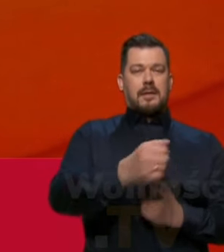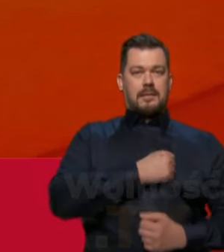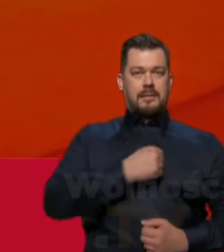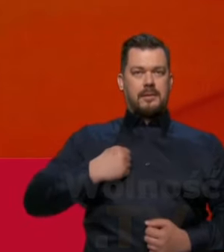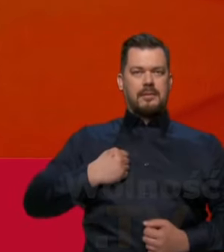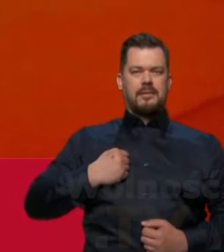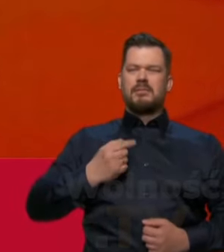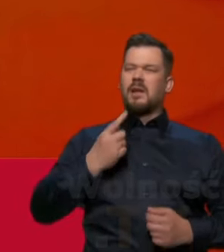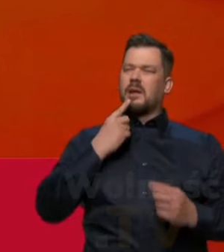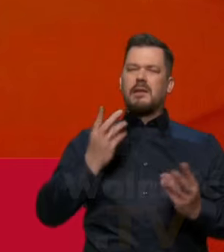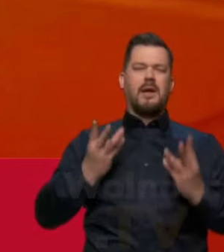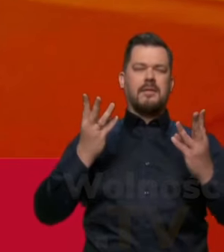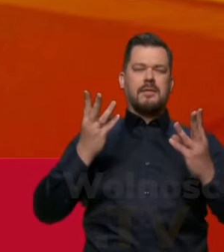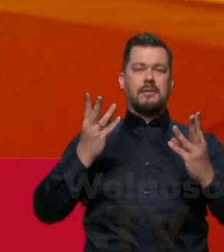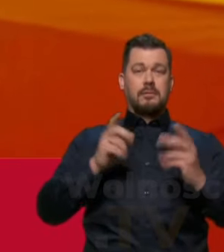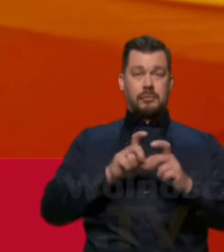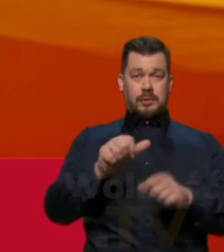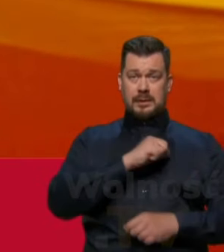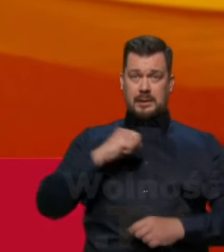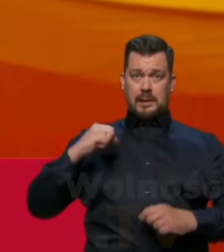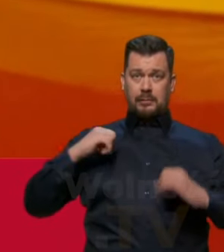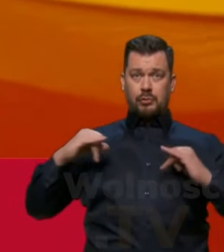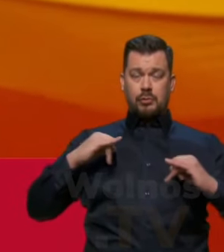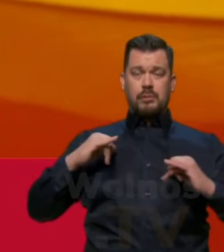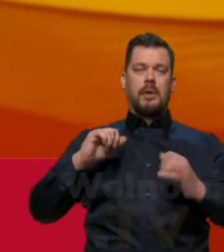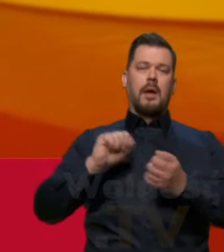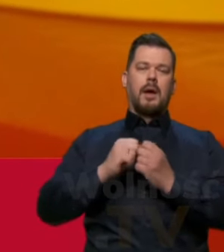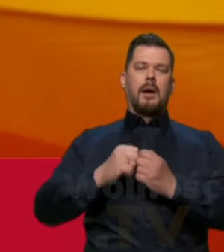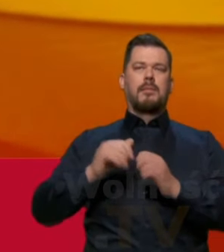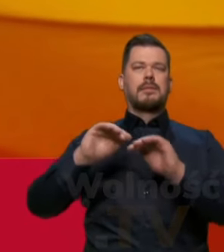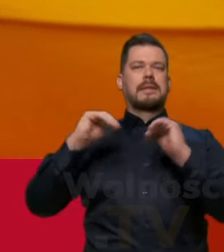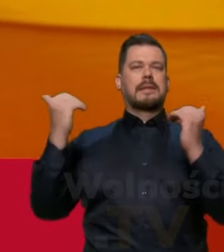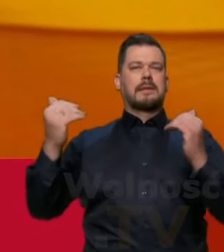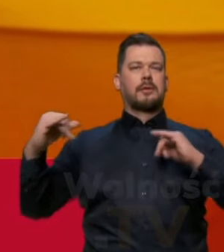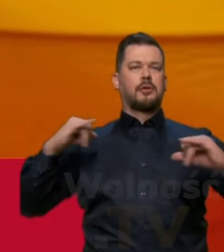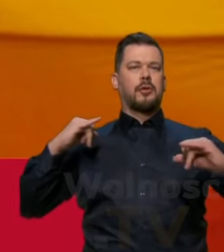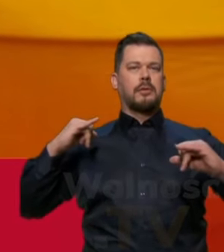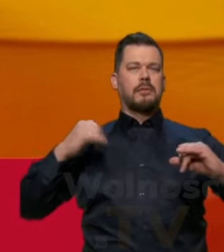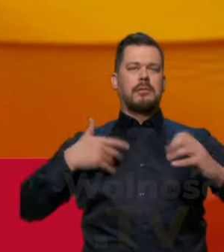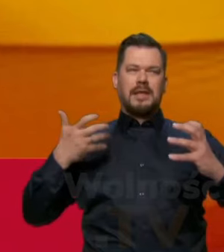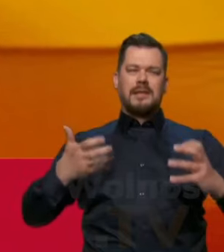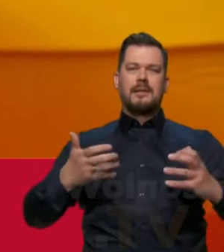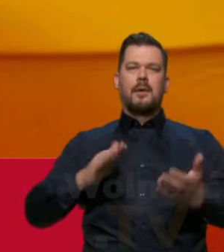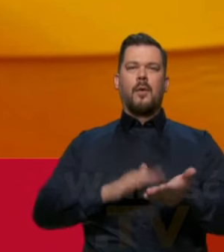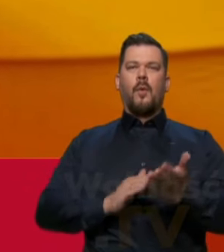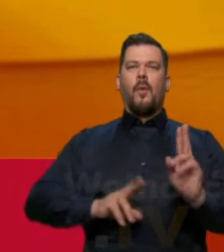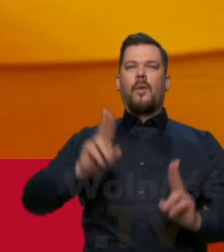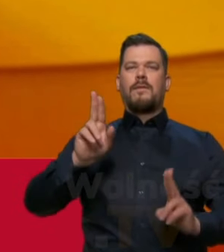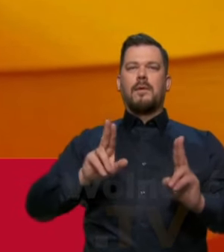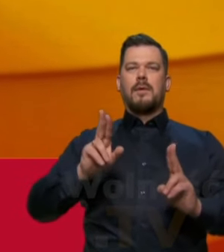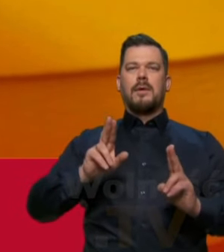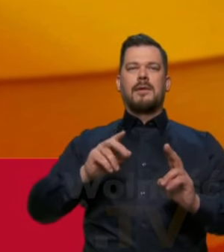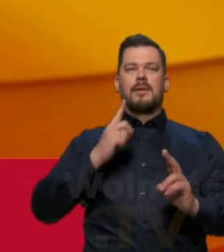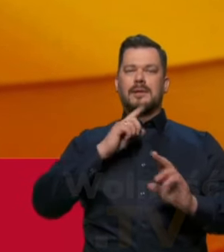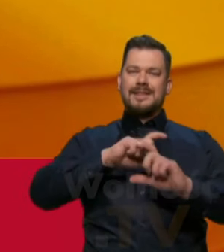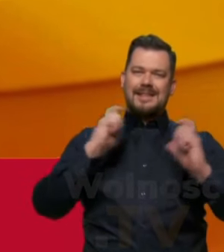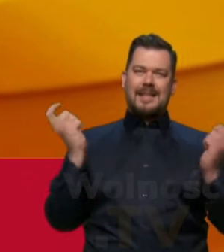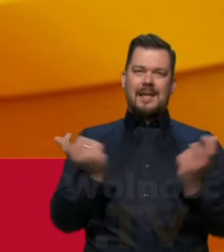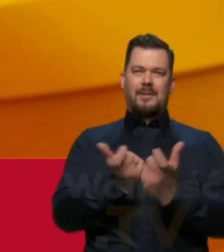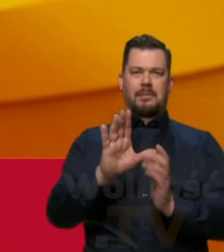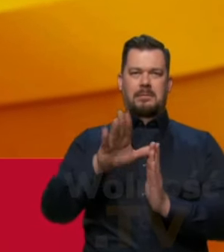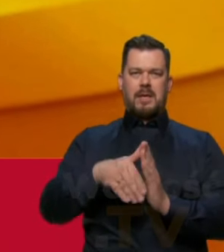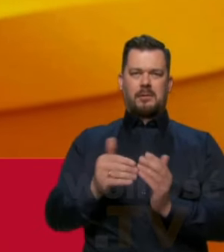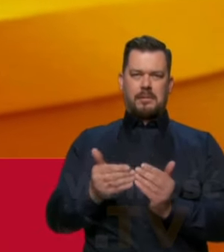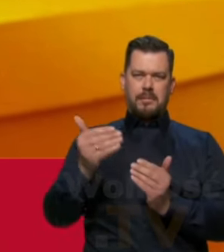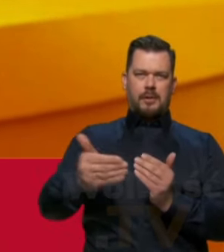priorytetem będzie, niezależnie od tego, czy w samorządzie, czy we współpracy z parlamentem, doprowadzenie wreszcie do uchwalenia ustawy aglomeracyjnej, żebyśmy mogli